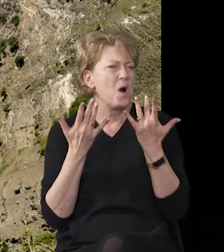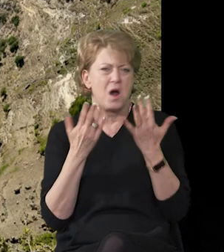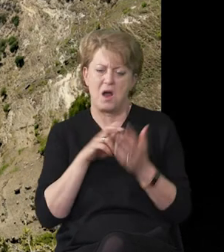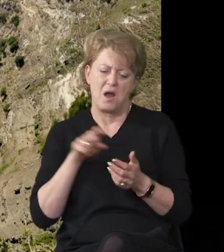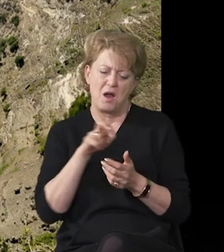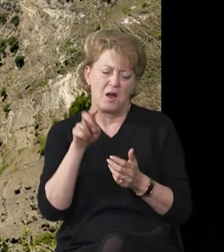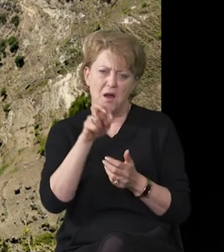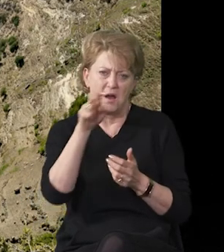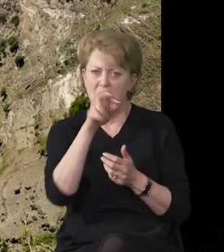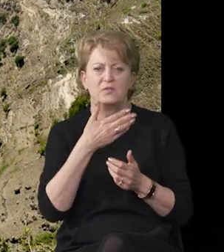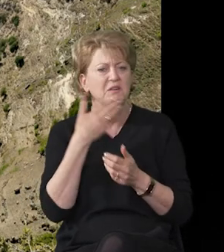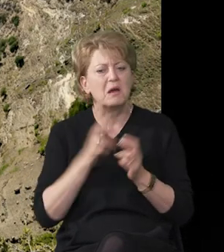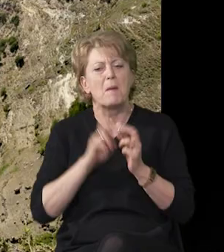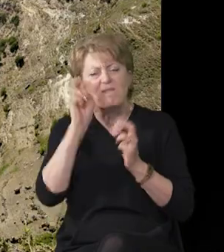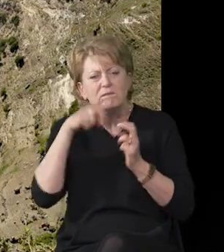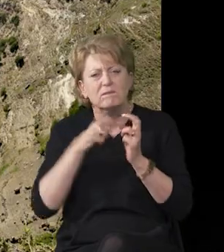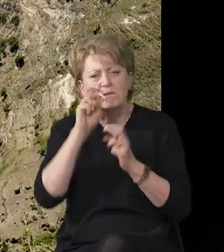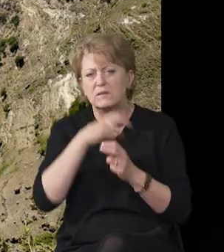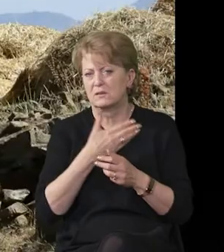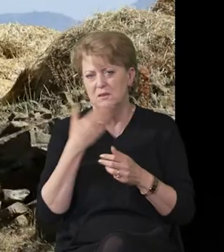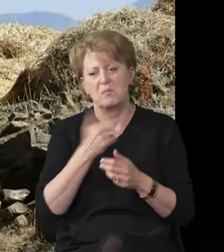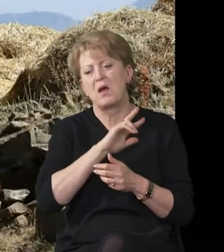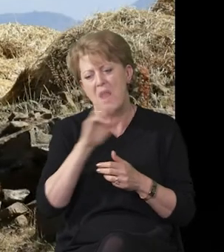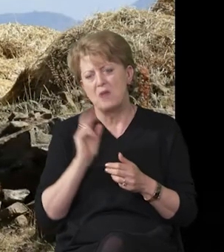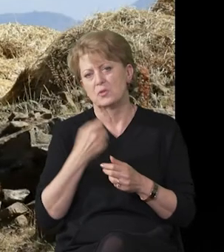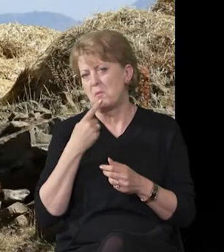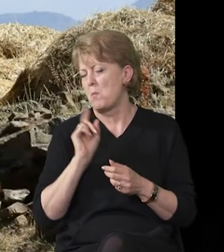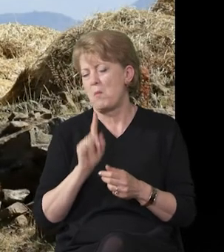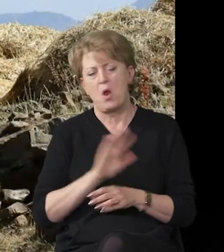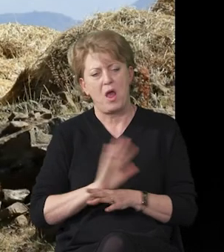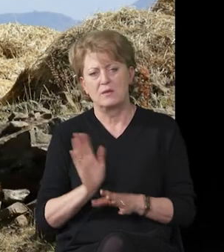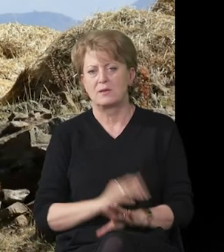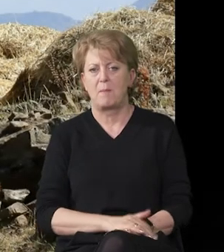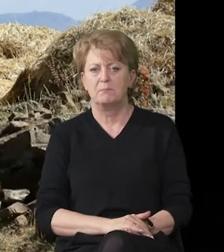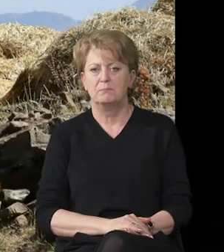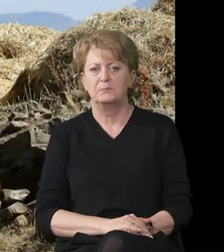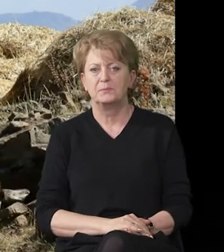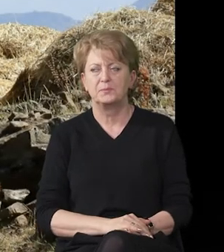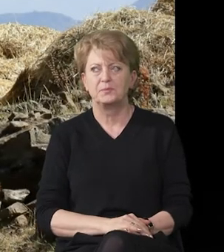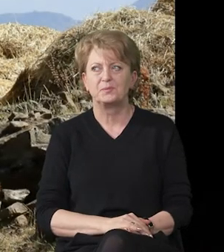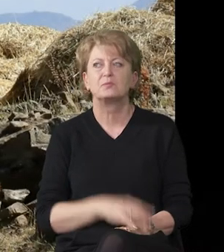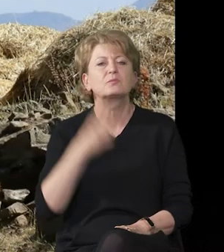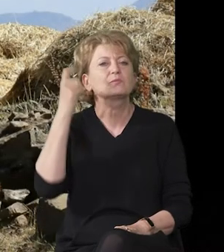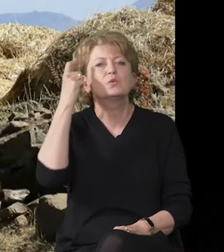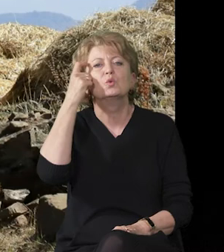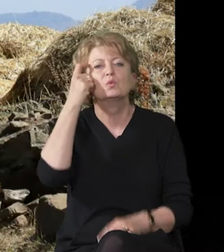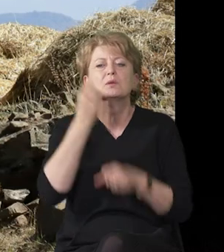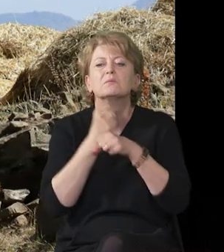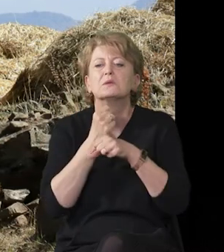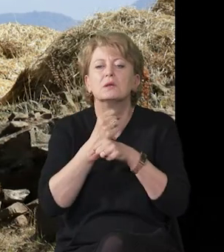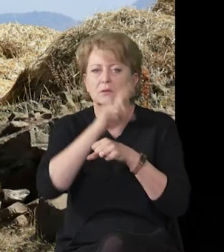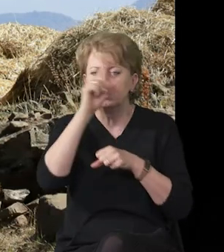i naprawdę jest to coś, co wszystkim polecam. Głównym zajęciem ludności, która